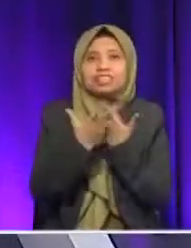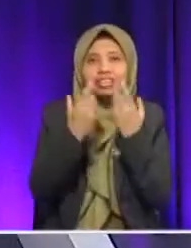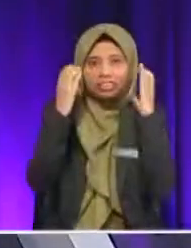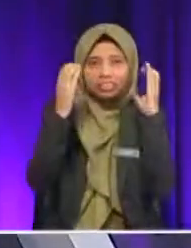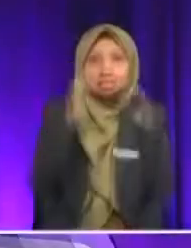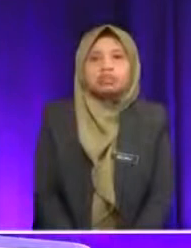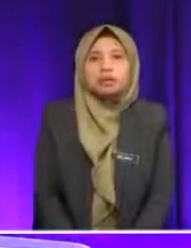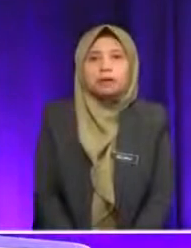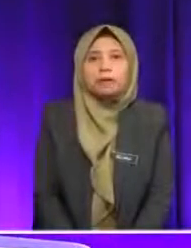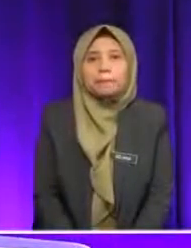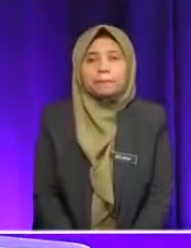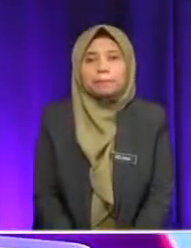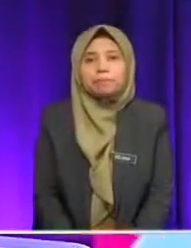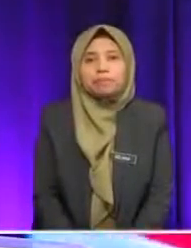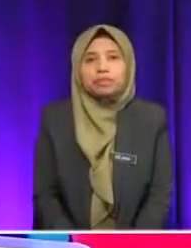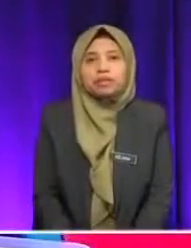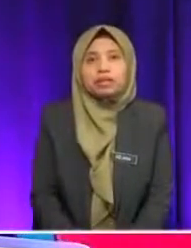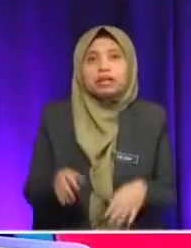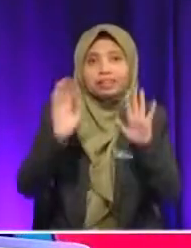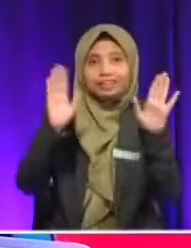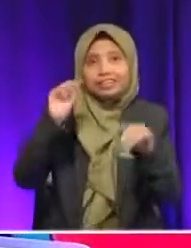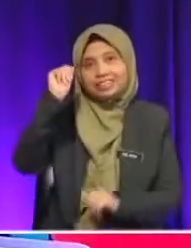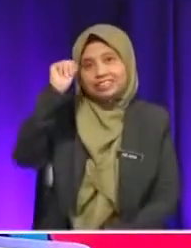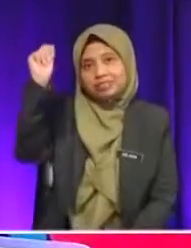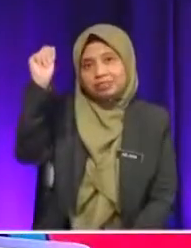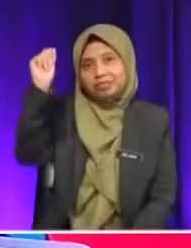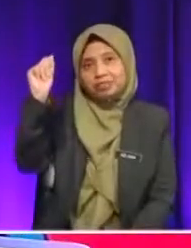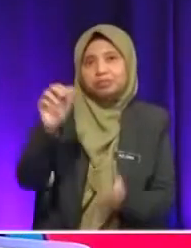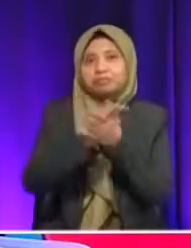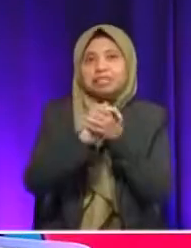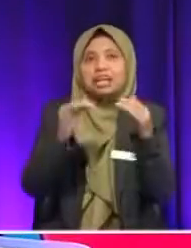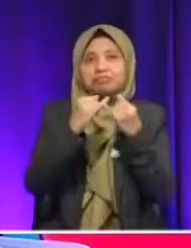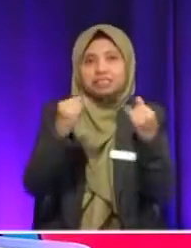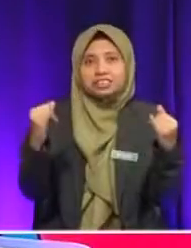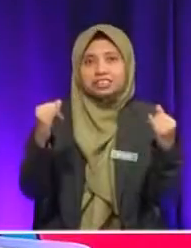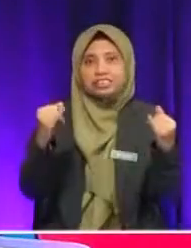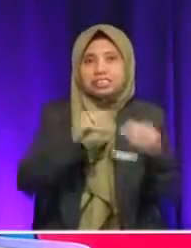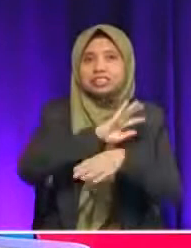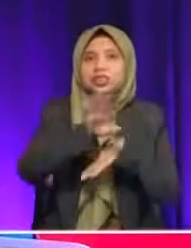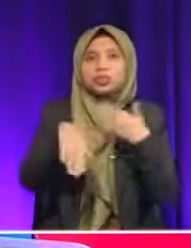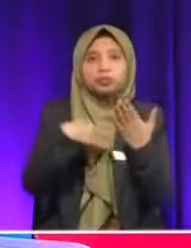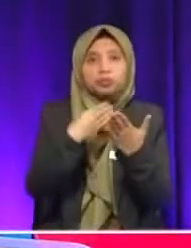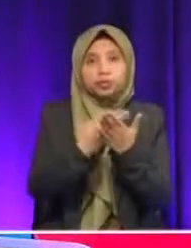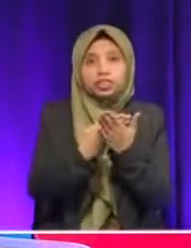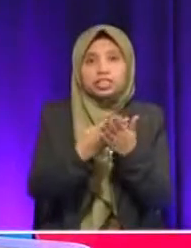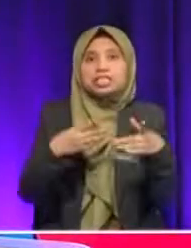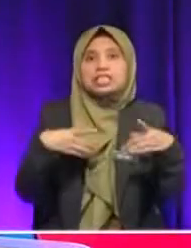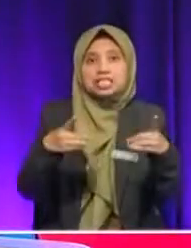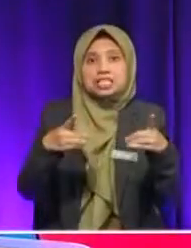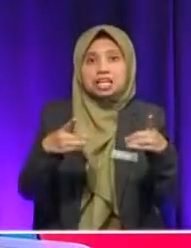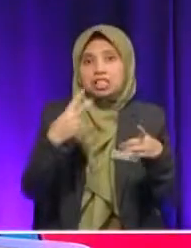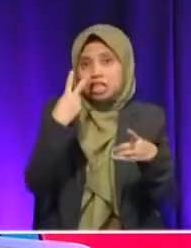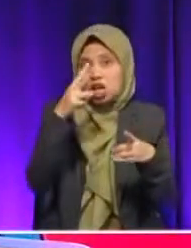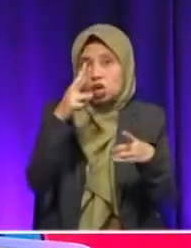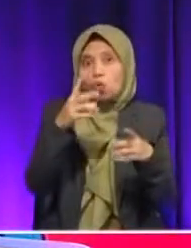segojod Halo Assalamualaikum salam sejahtera adek-adek rekan-rekan semua anda sedang menuntun